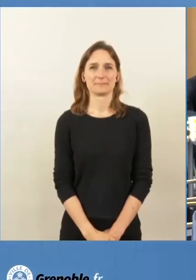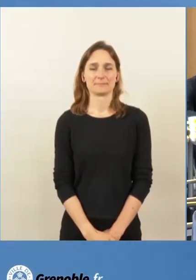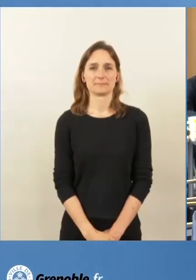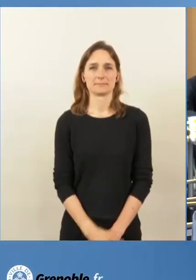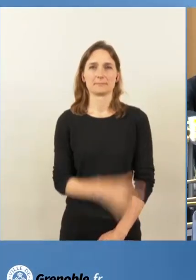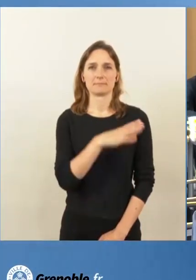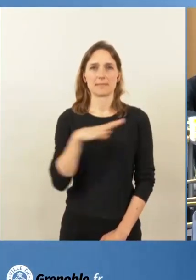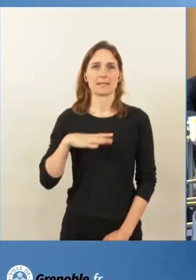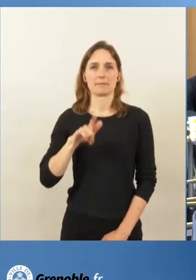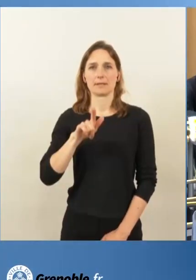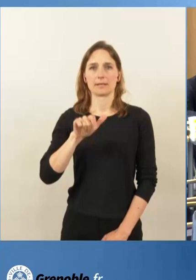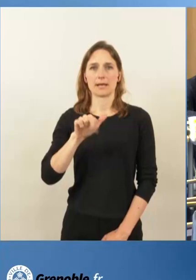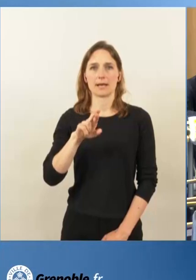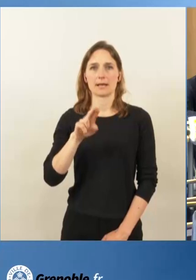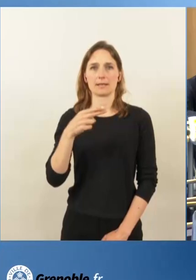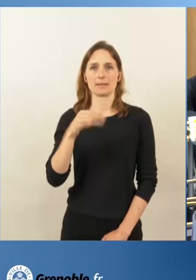Christine Garnier